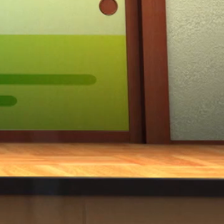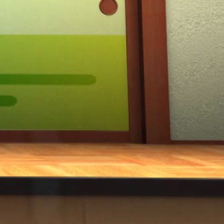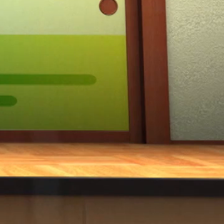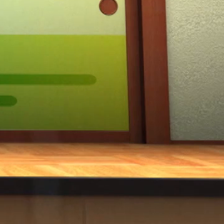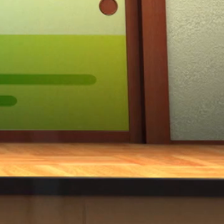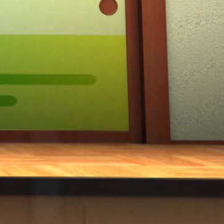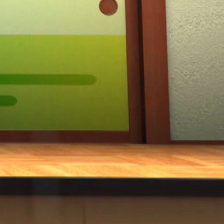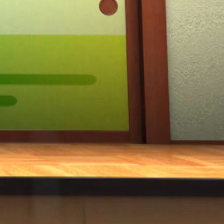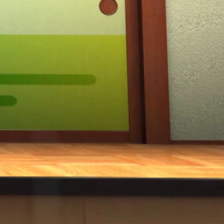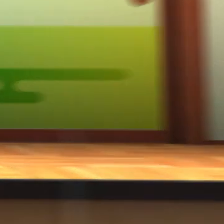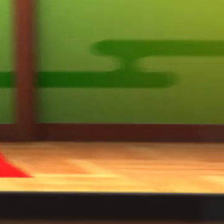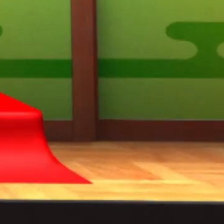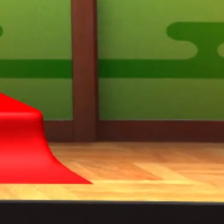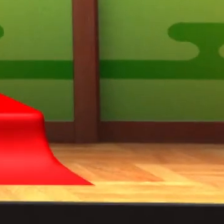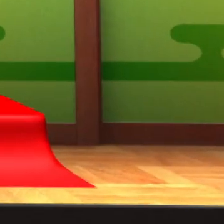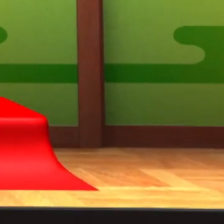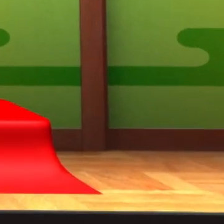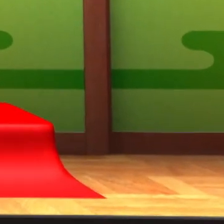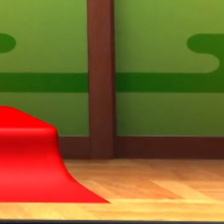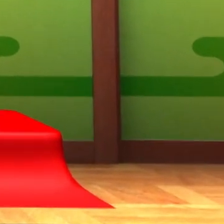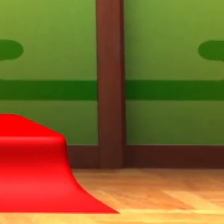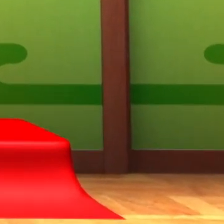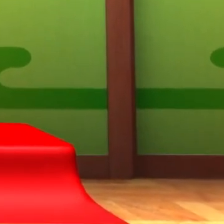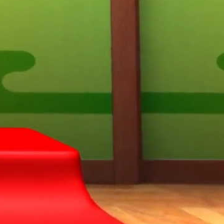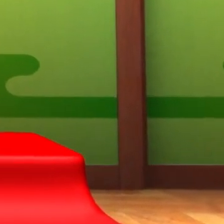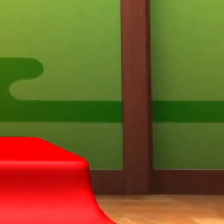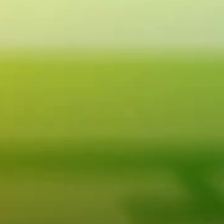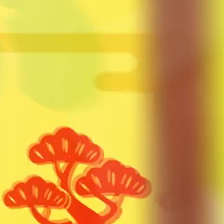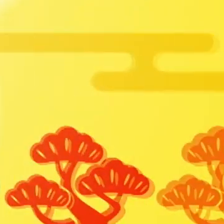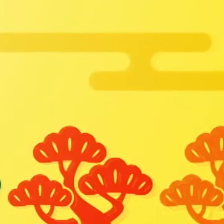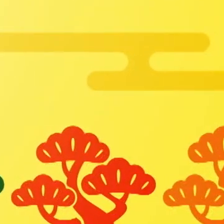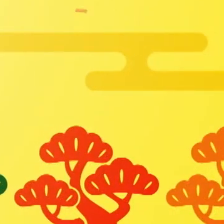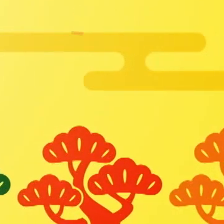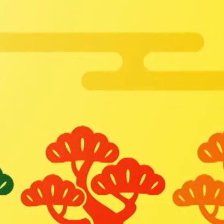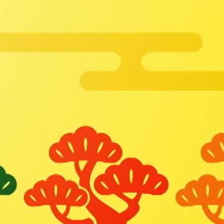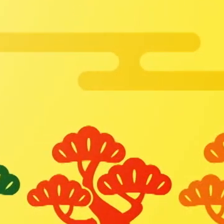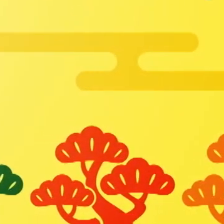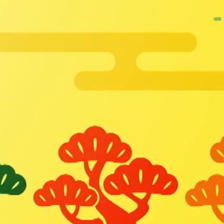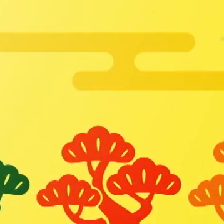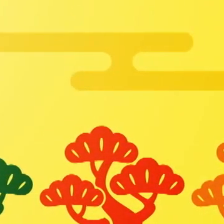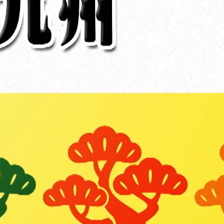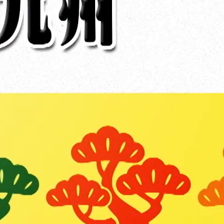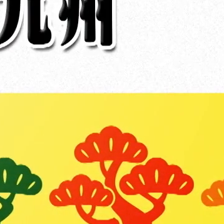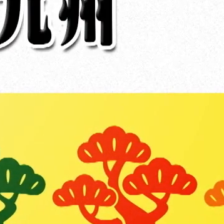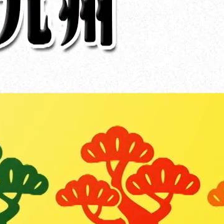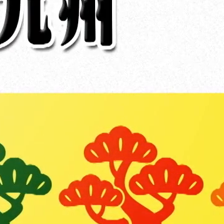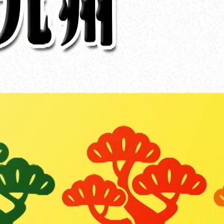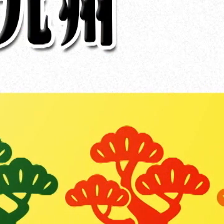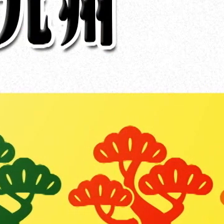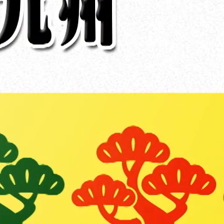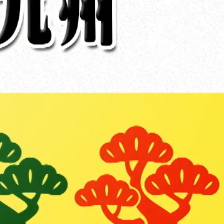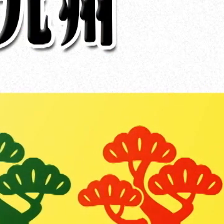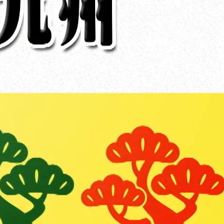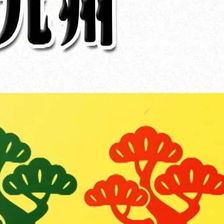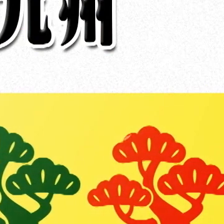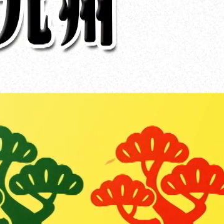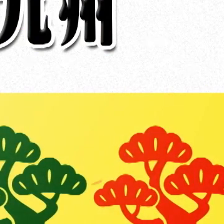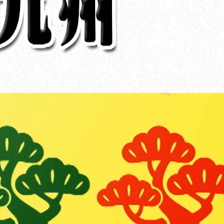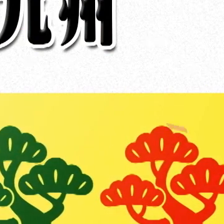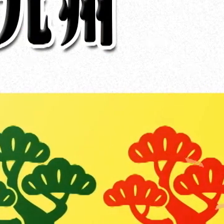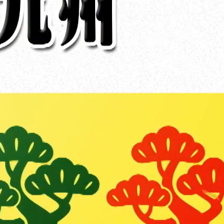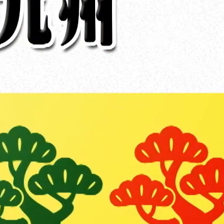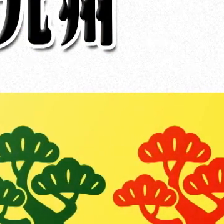始まり始まり、今日の焦点北九州、お題はウーマンワークカフェ北九州。